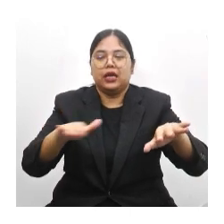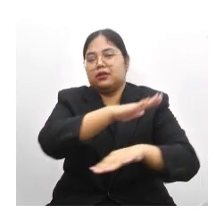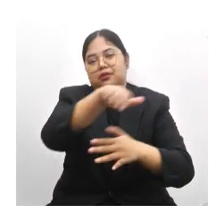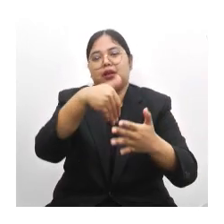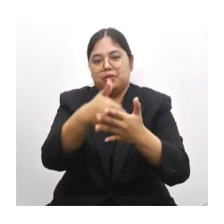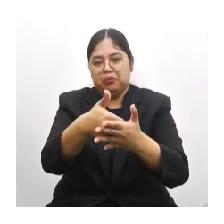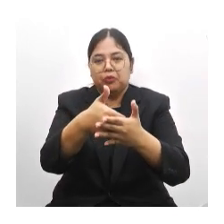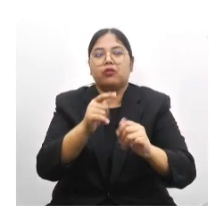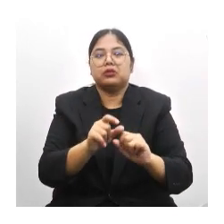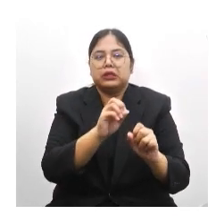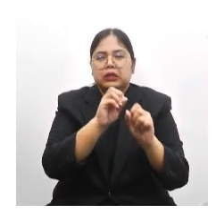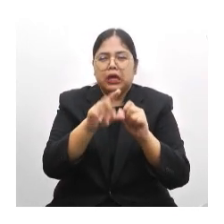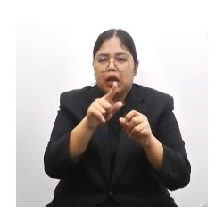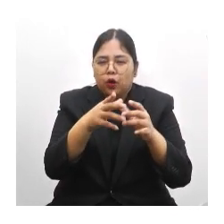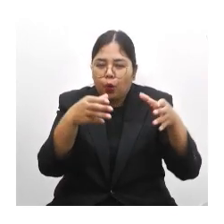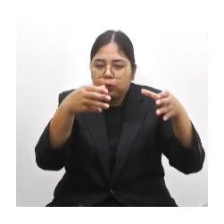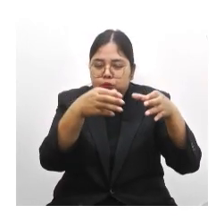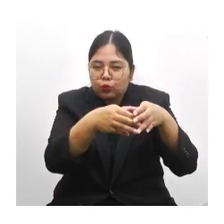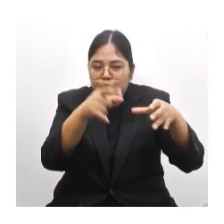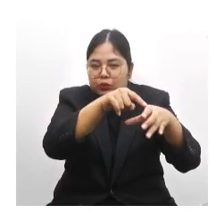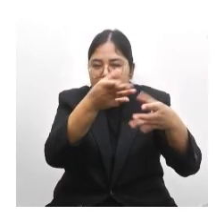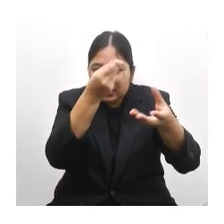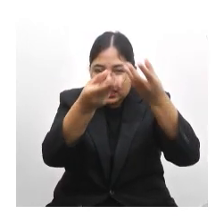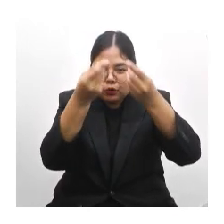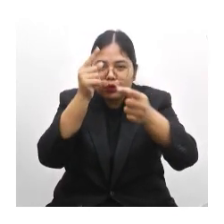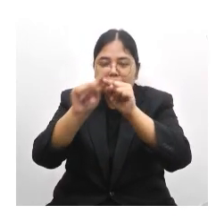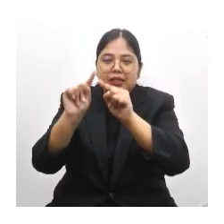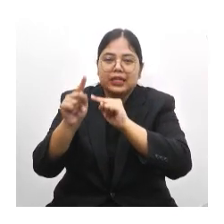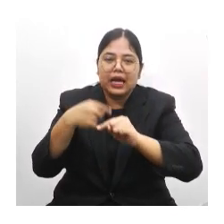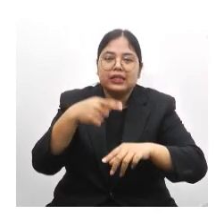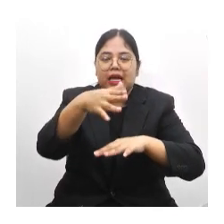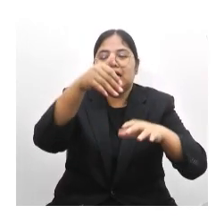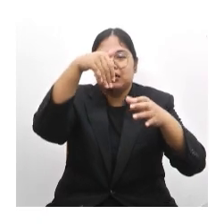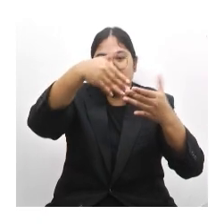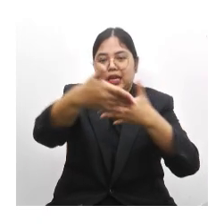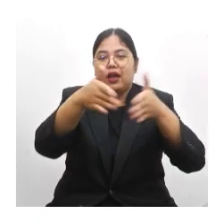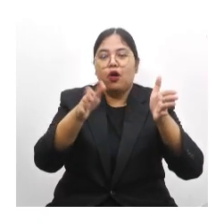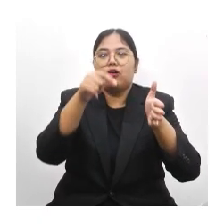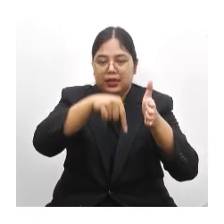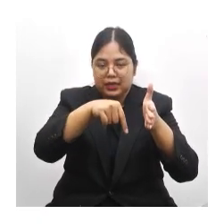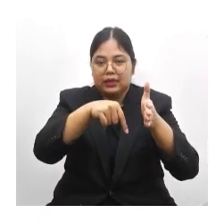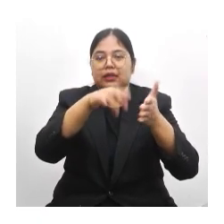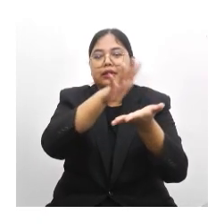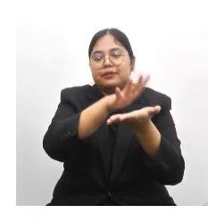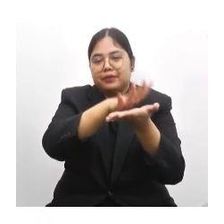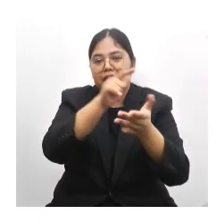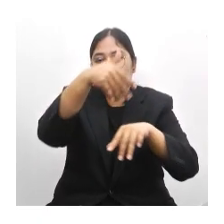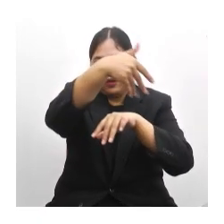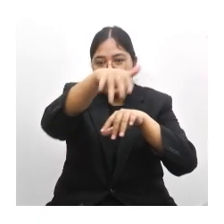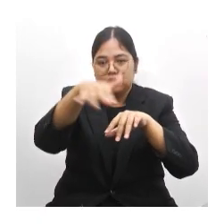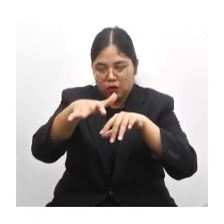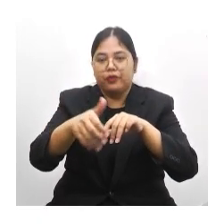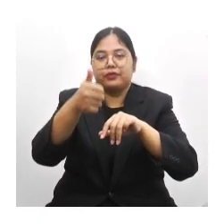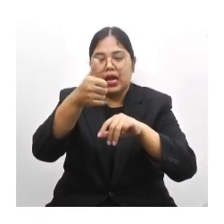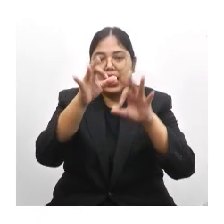พิกเฉยถึงแหล่งการเรียนรู้สิ่งอำนวยความสะดวกที่อยู่ทั้งภายในและภายนอกโรงเรียนไม่ได้ดังนั้นสิ่งที่จะต้องต